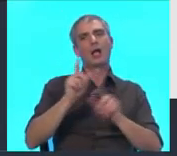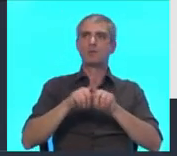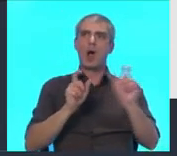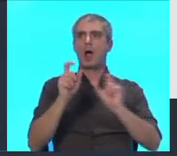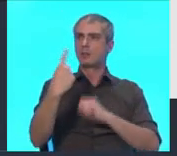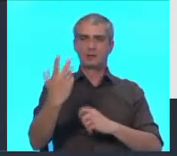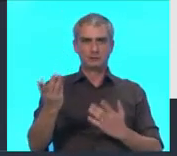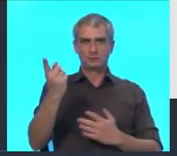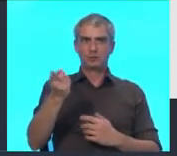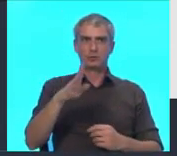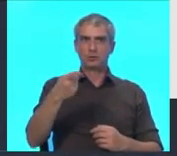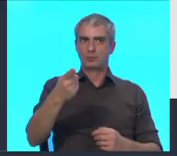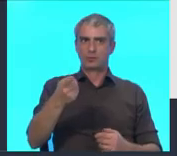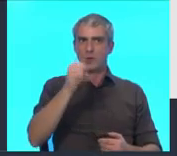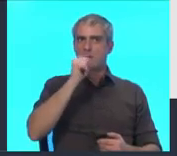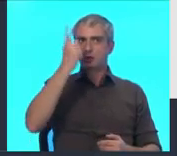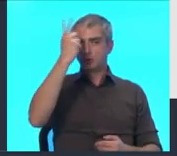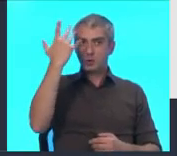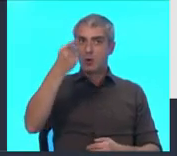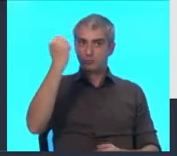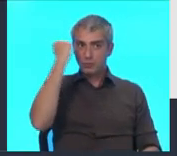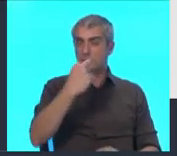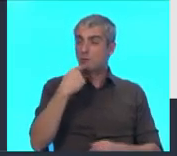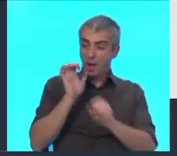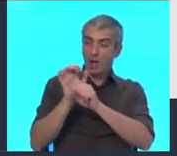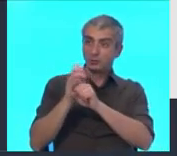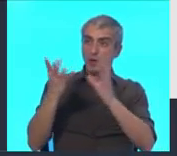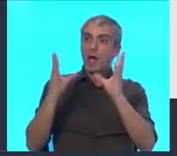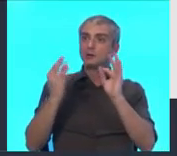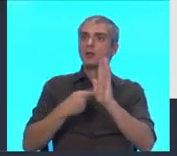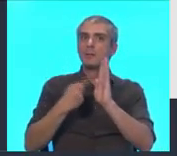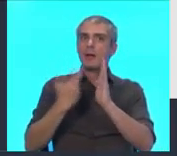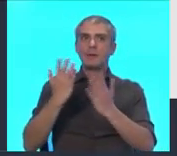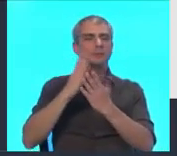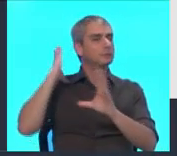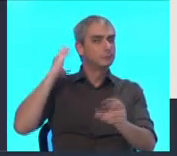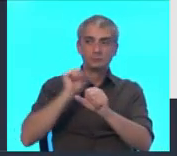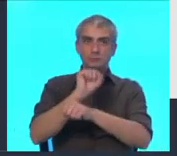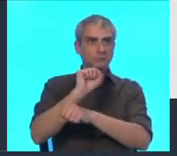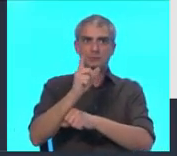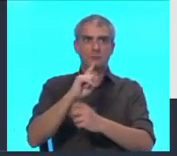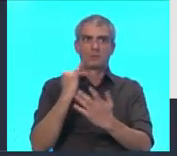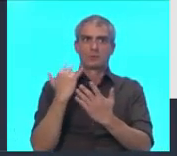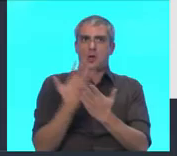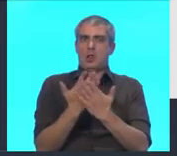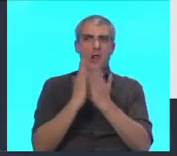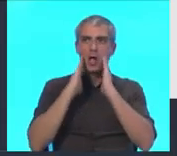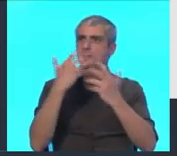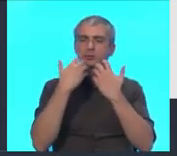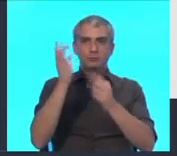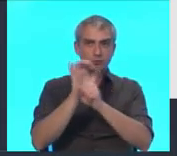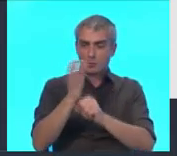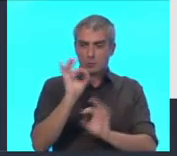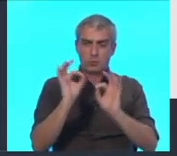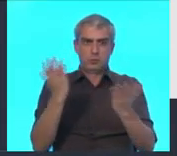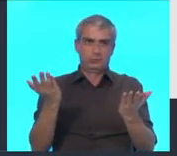היה שיקורת בזמן הרצח, הוא טען שאנסו אותו עשרות פעמים, בכל ההרכאות שהוא הגיע לא ימינו לסיפור העונס. אז אתה צריך,